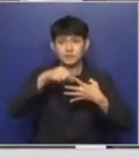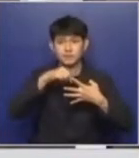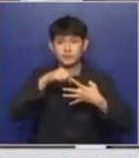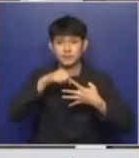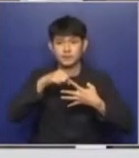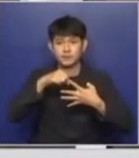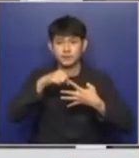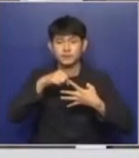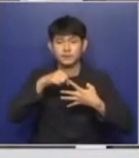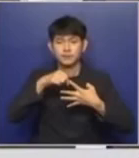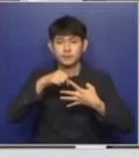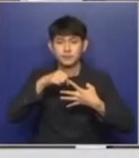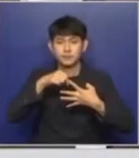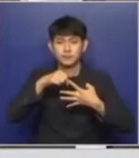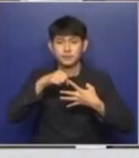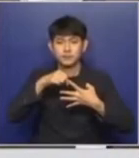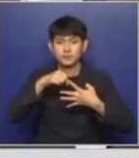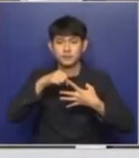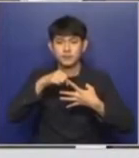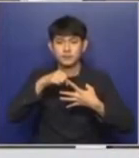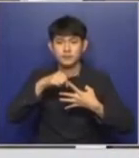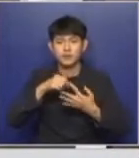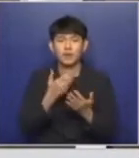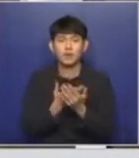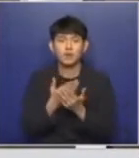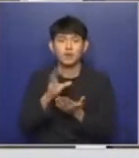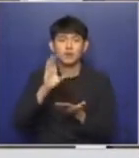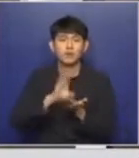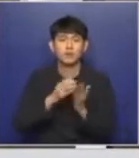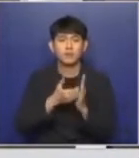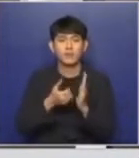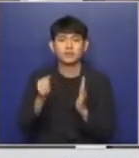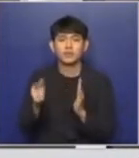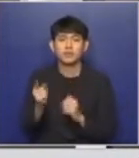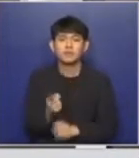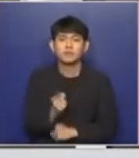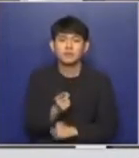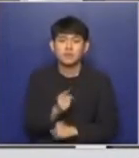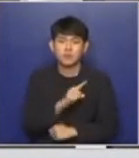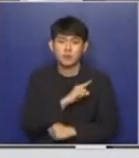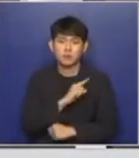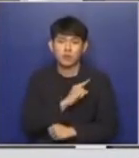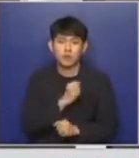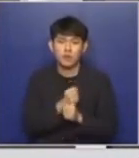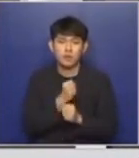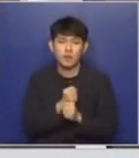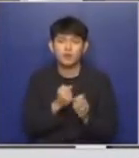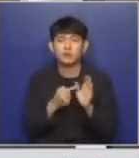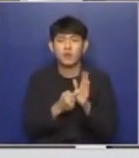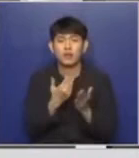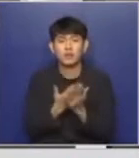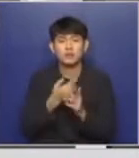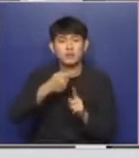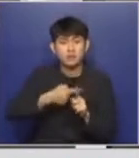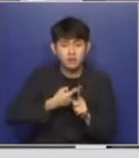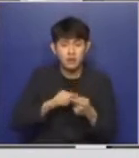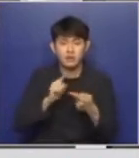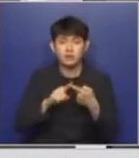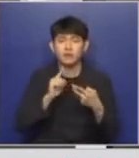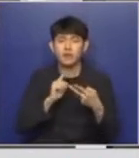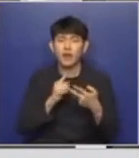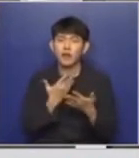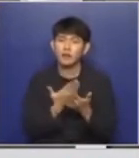ะครับเป็นเงินที่เป็นรายจ่ายประจำที่มีภาระผูกพันจำพวกเงินเดือนค่าตอบแทนและเ